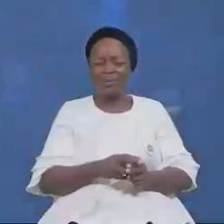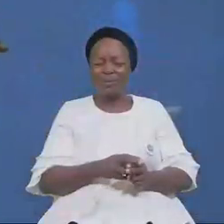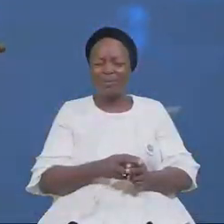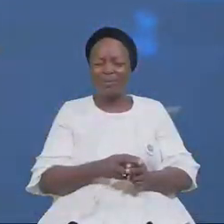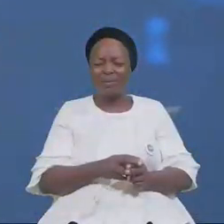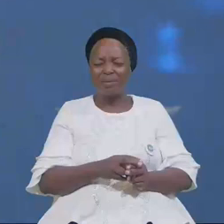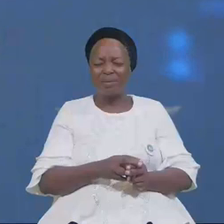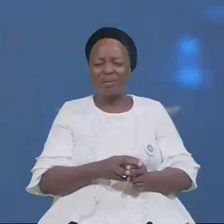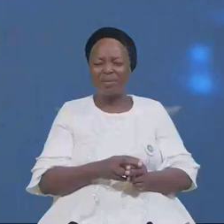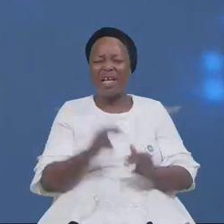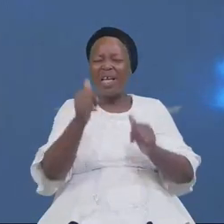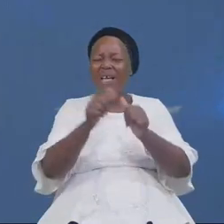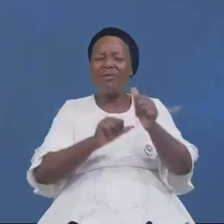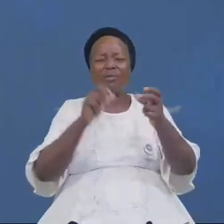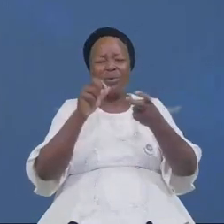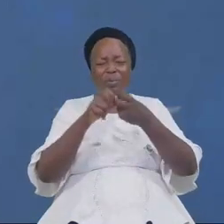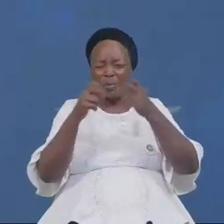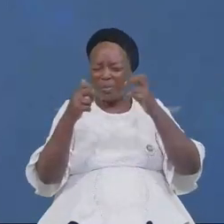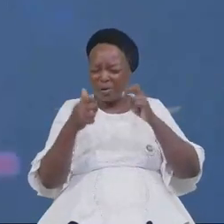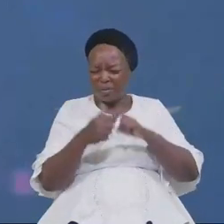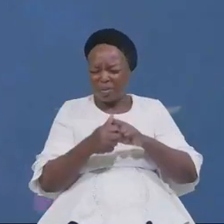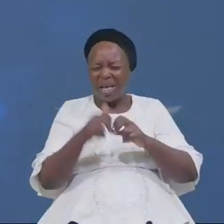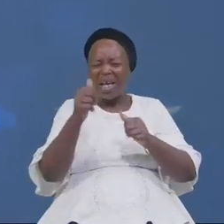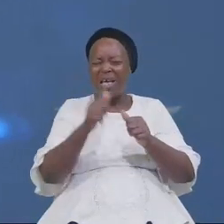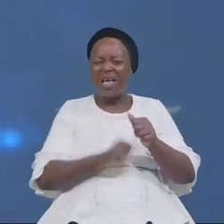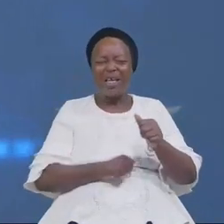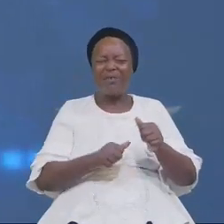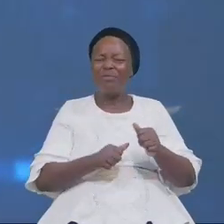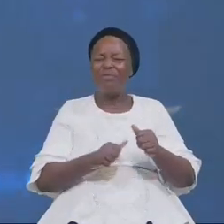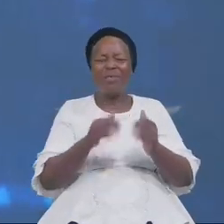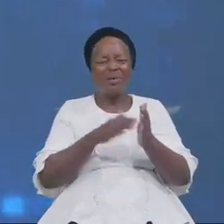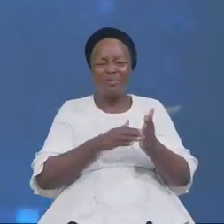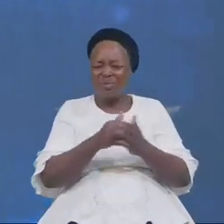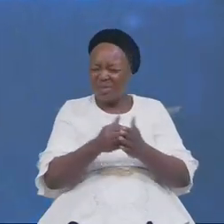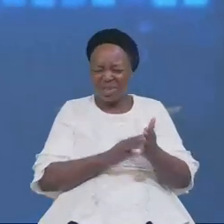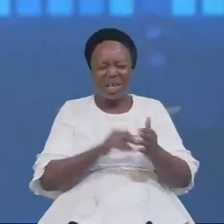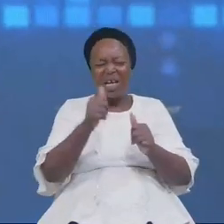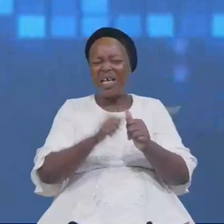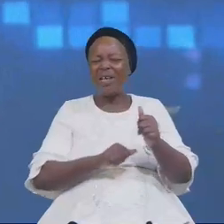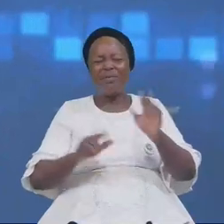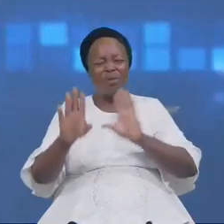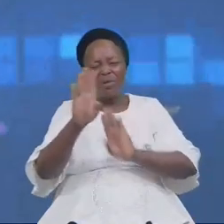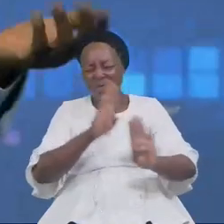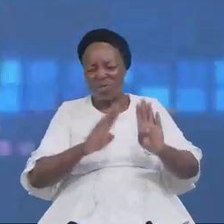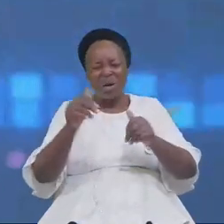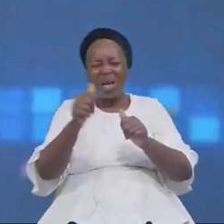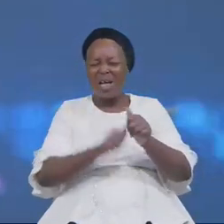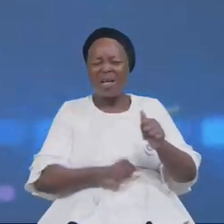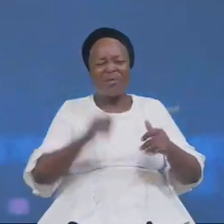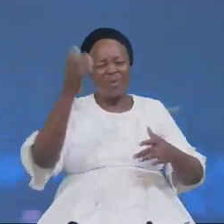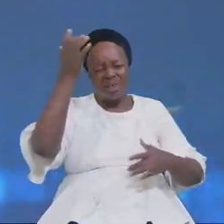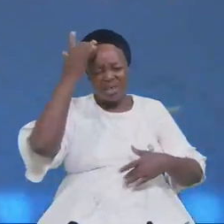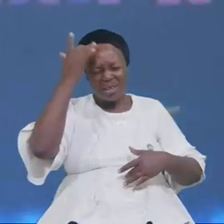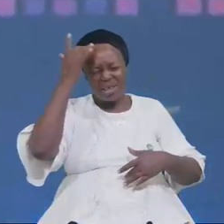Tout problème, toute infirmité, toute maladie, tout